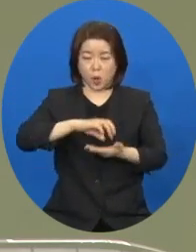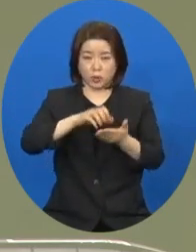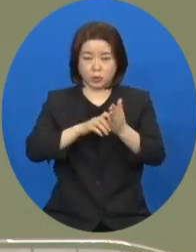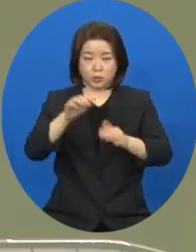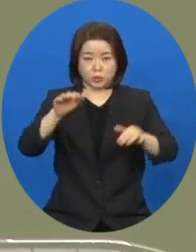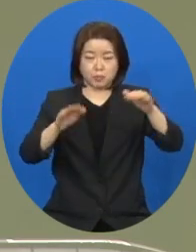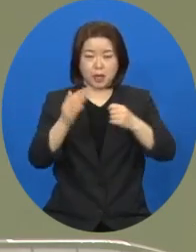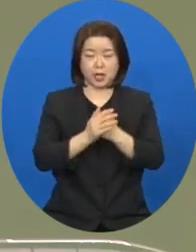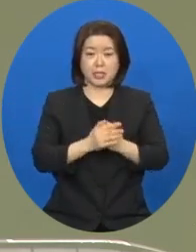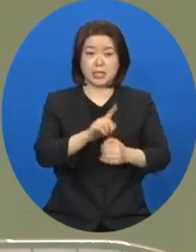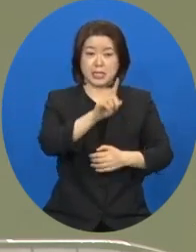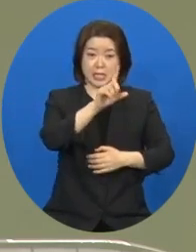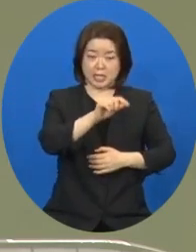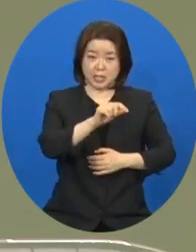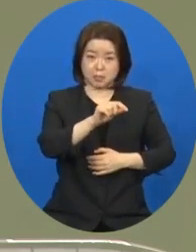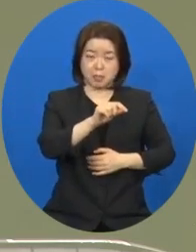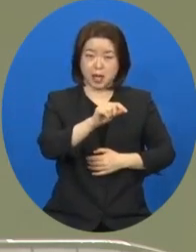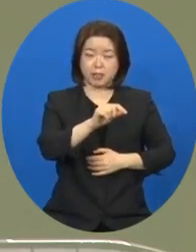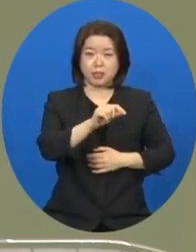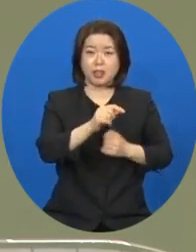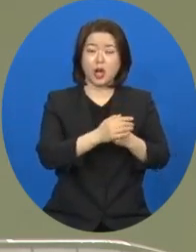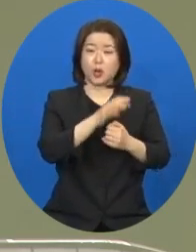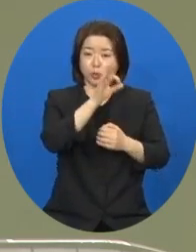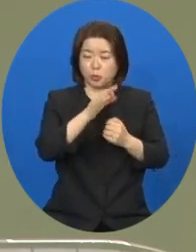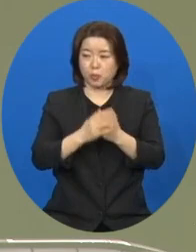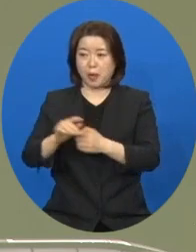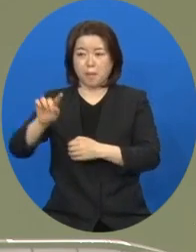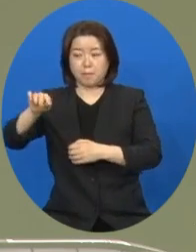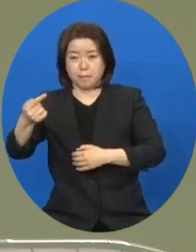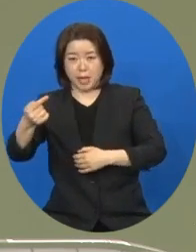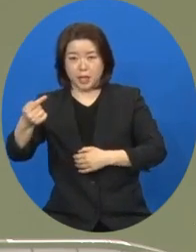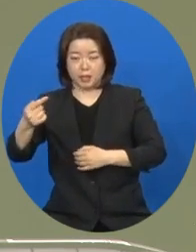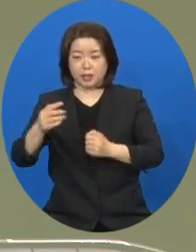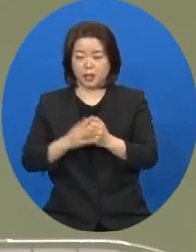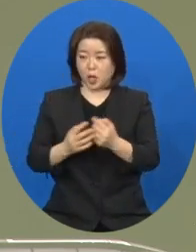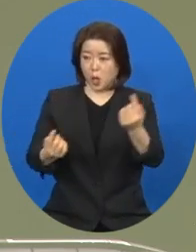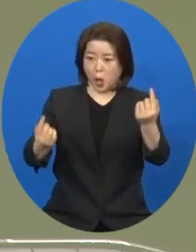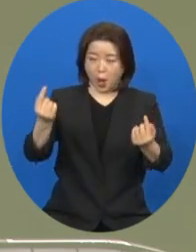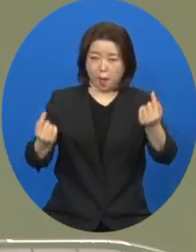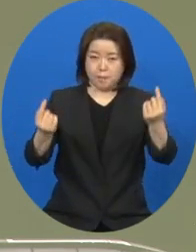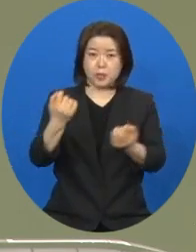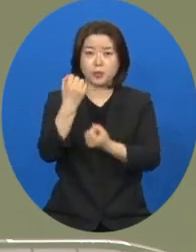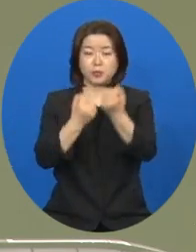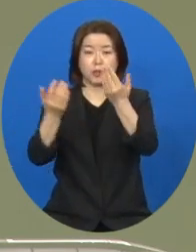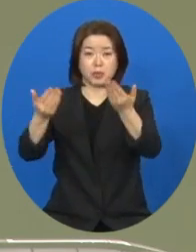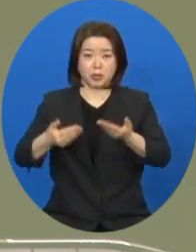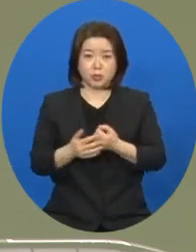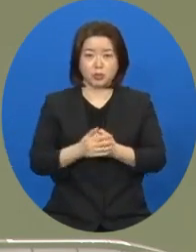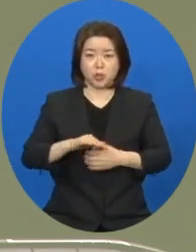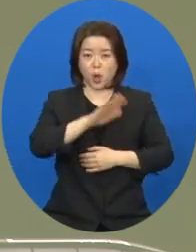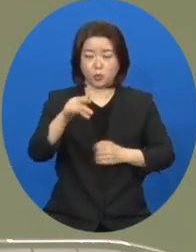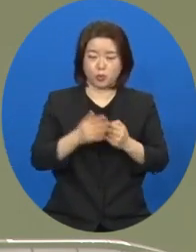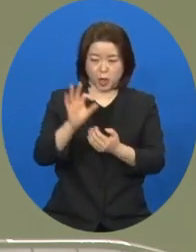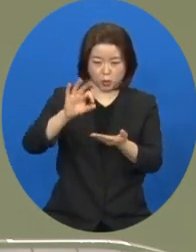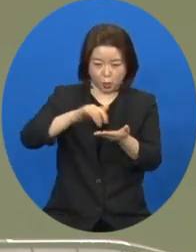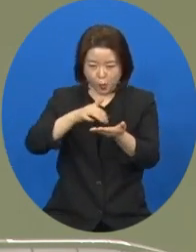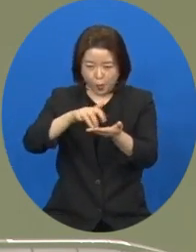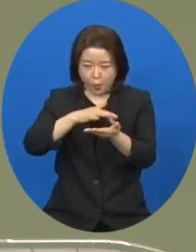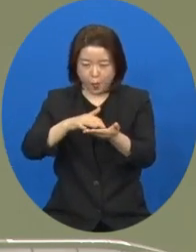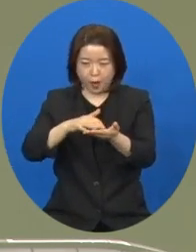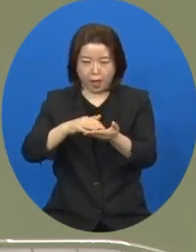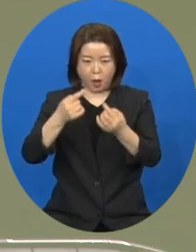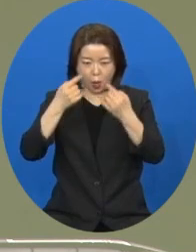달란트 탕감 받은 자, 100데나리온 빚진 자 비유로 설명하셨어요. 하도 우리가 돈 계산에